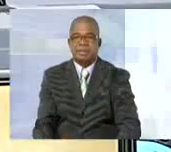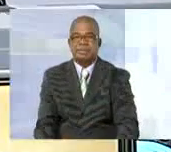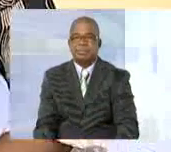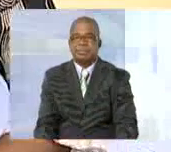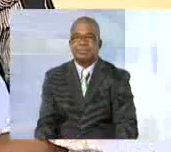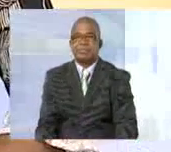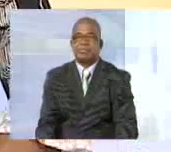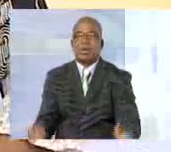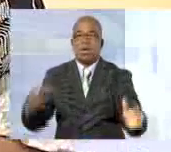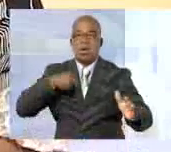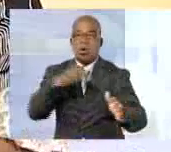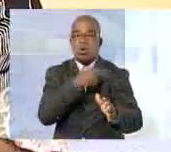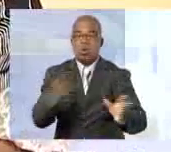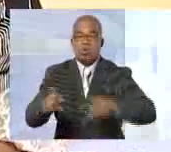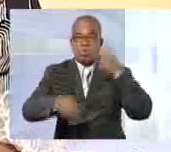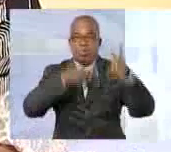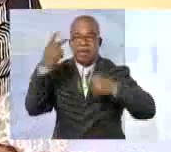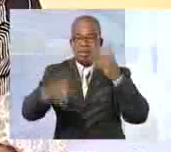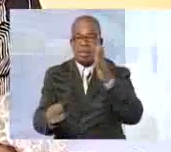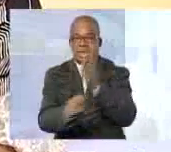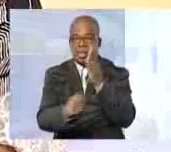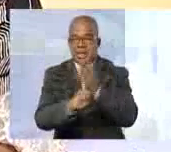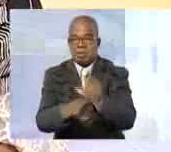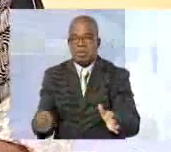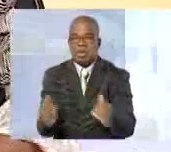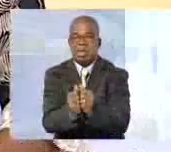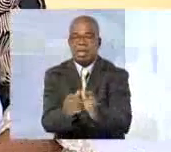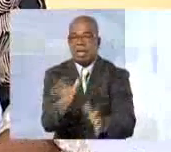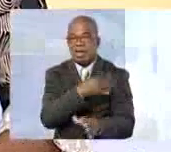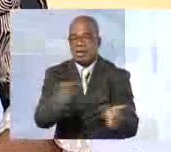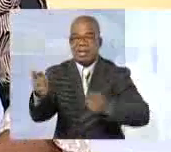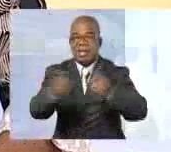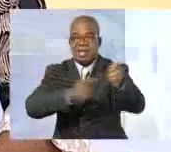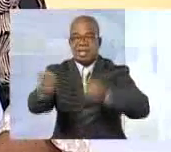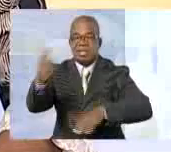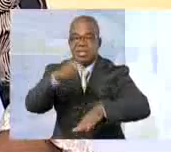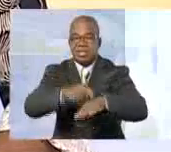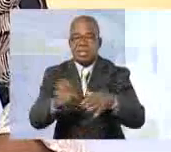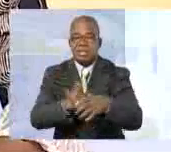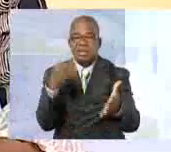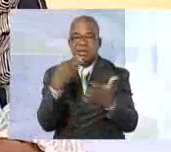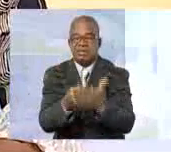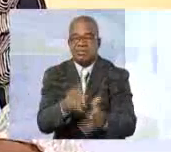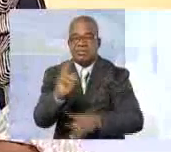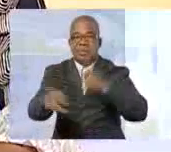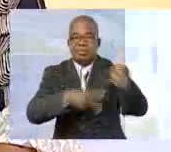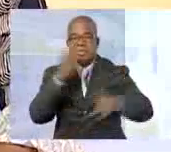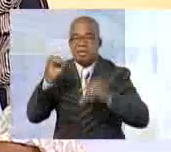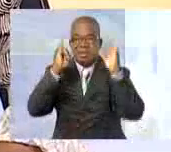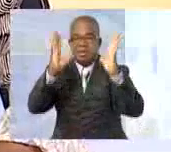Un mot d'économie avec cet examen pour la revue de la gestion du système des finances publiques